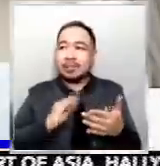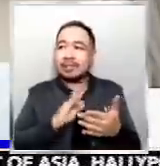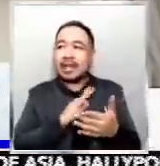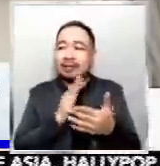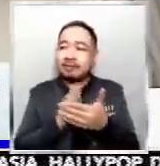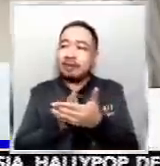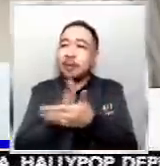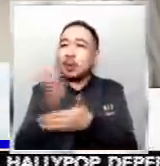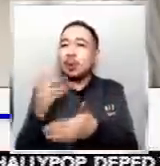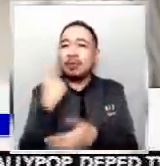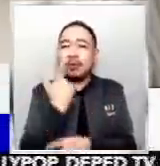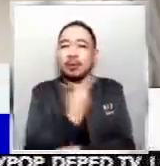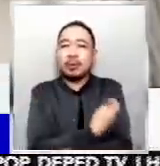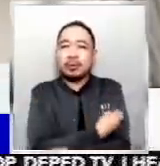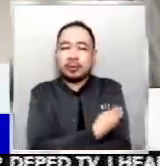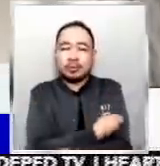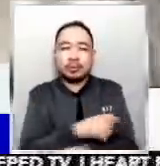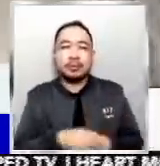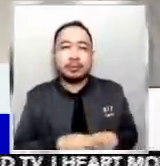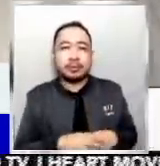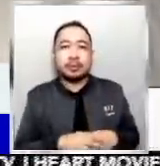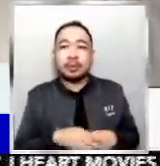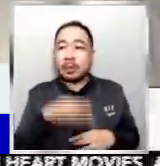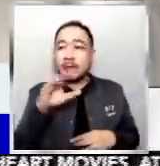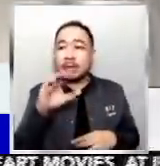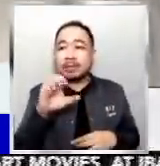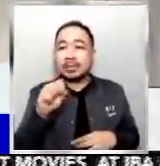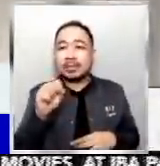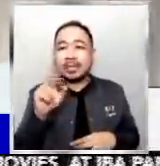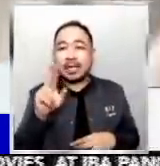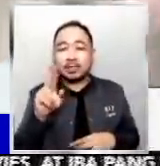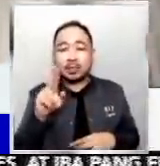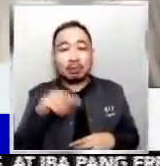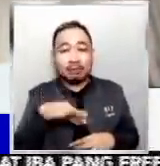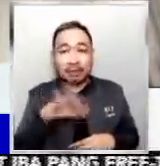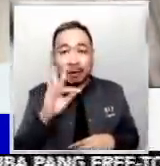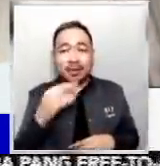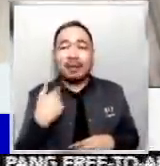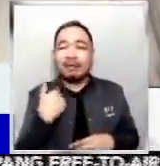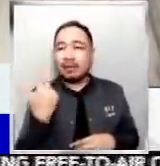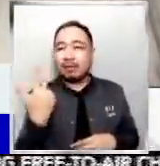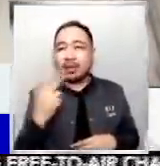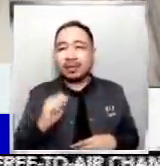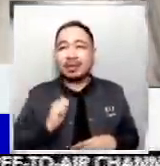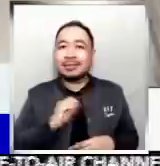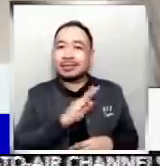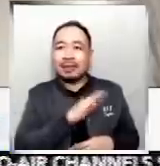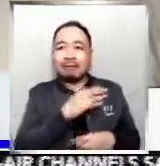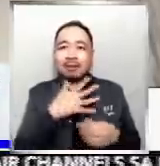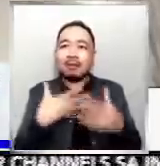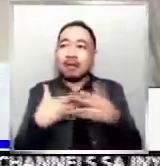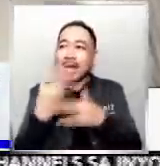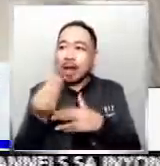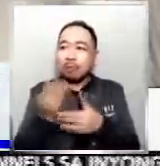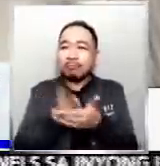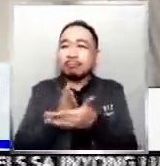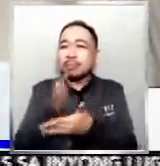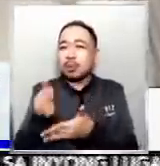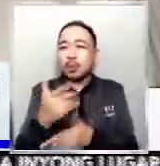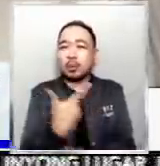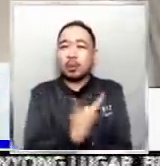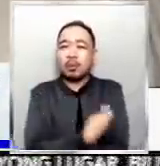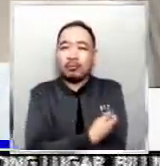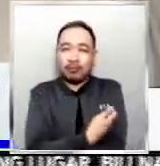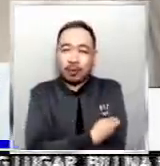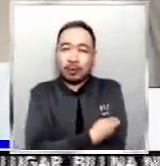ating pungseso na may tatlong staff na nagpabakuna. So that is the only time na lumabas po ang staff